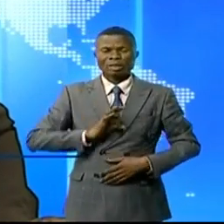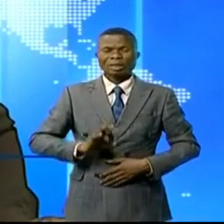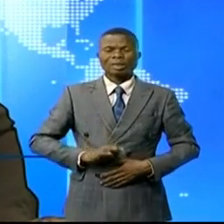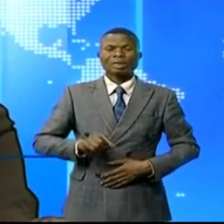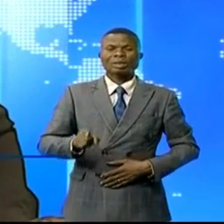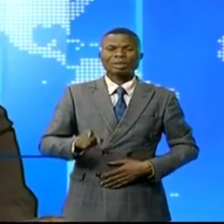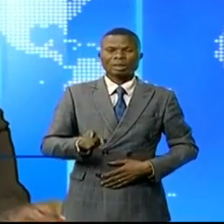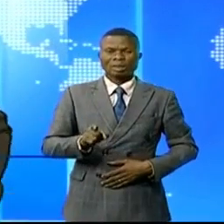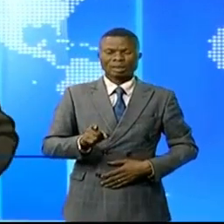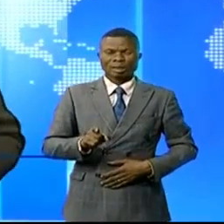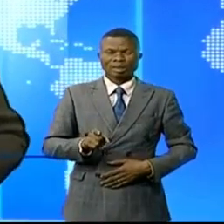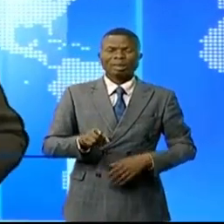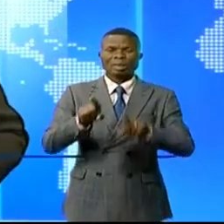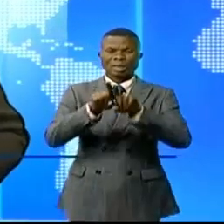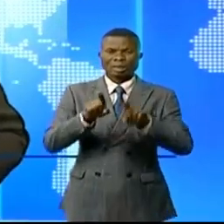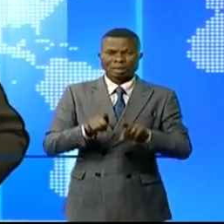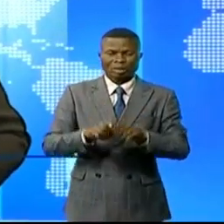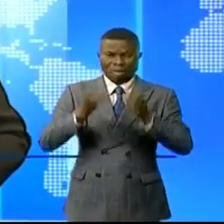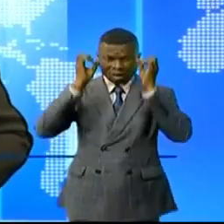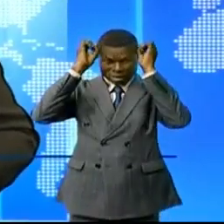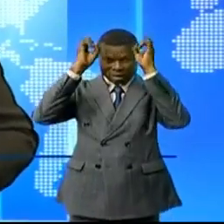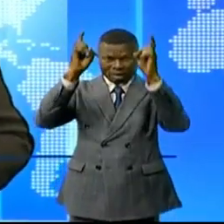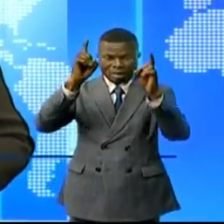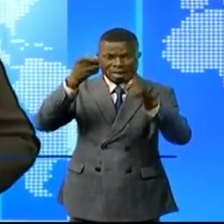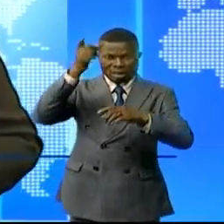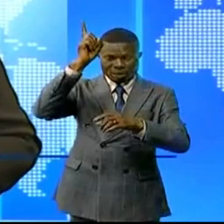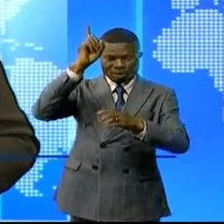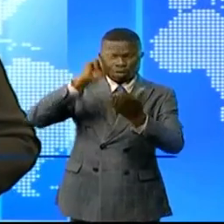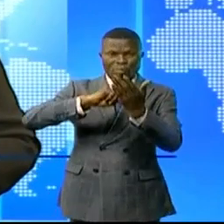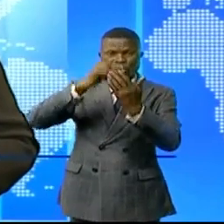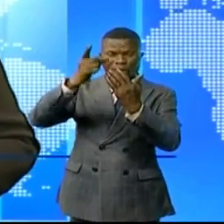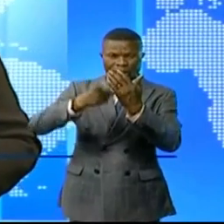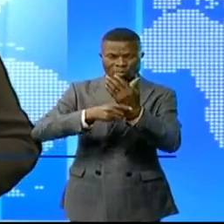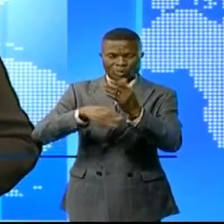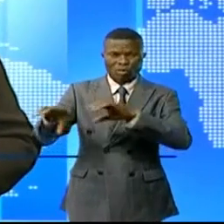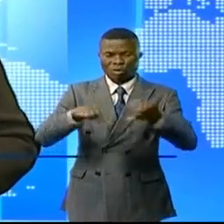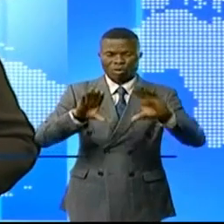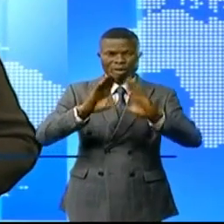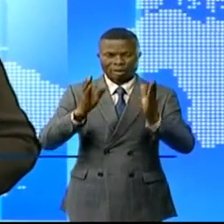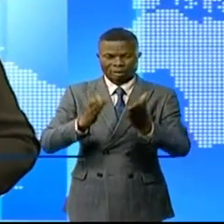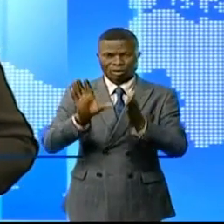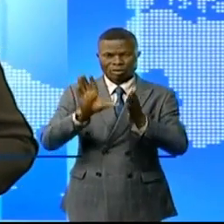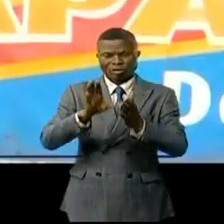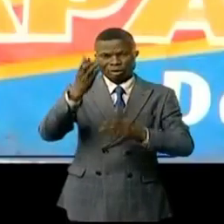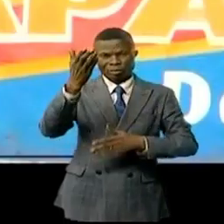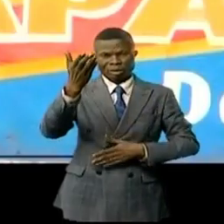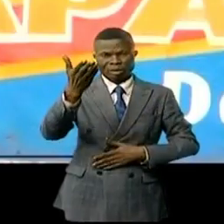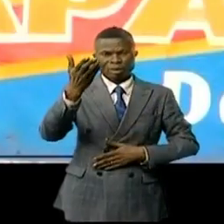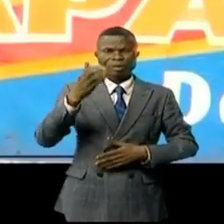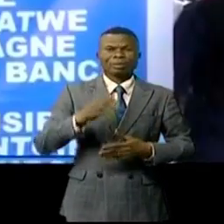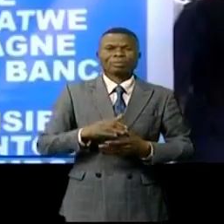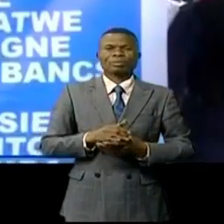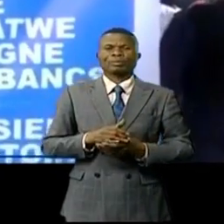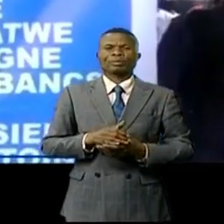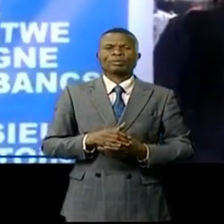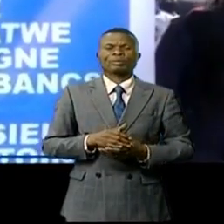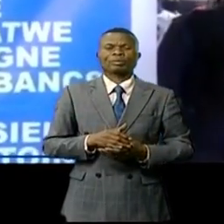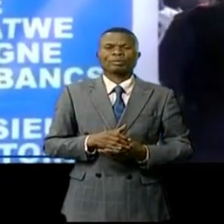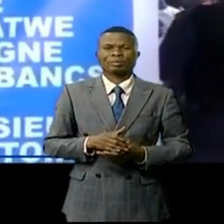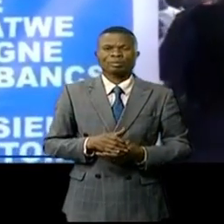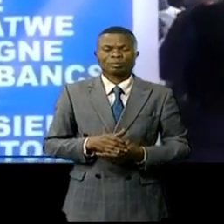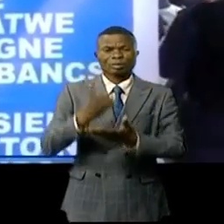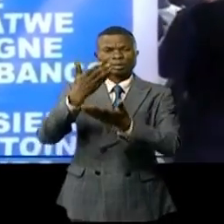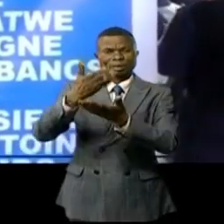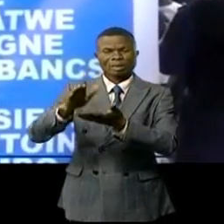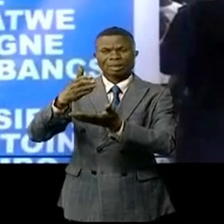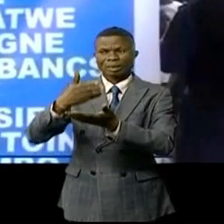Tshisekedi, celle de placer l'éducation au premier plan de son action. Didier Mumba pour le reportage. Ces